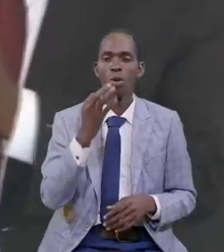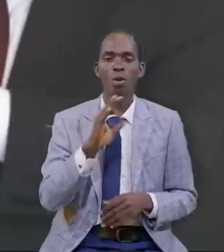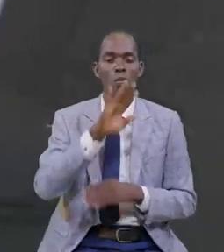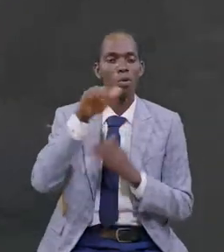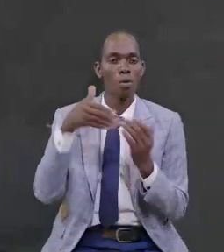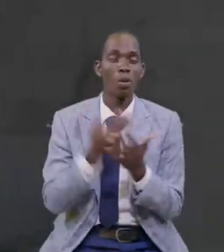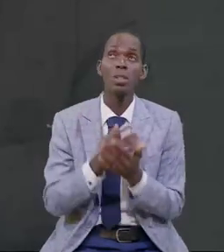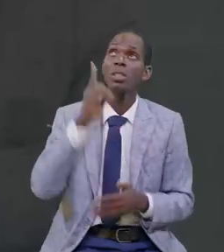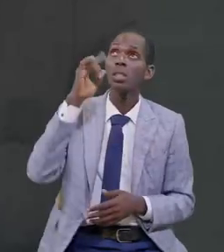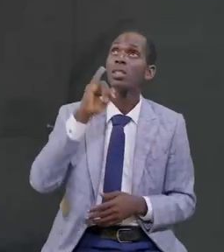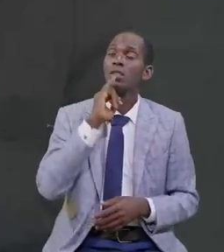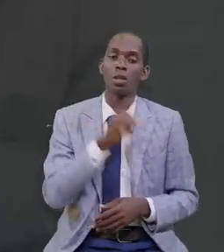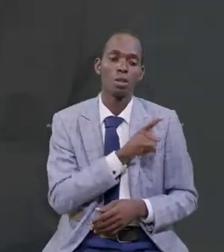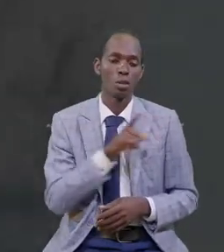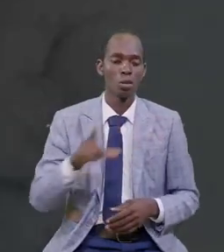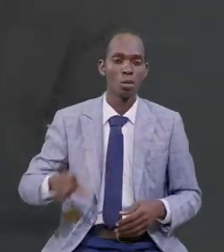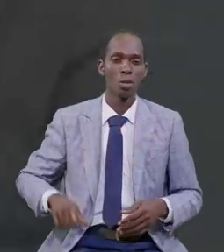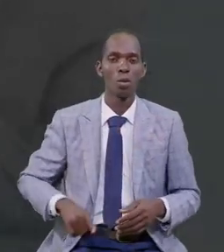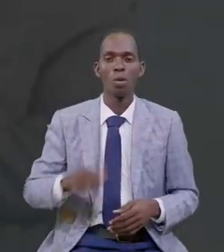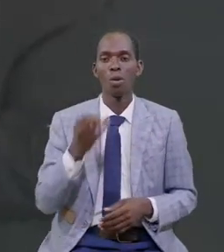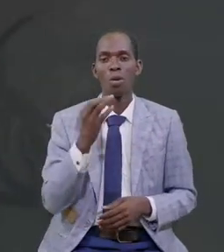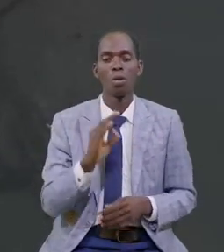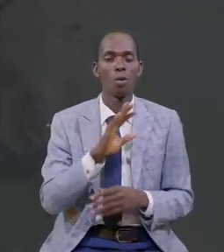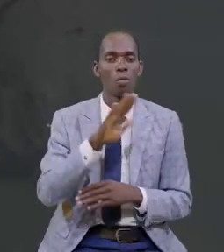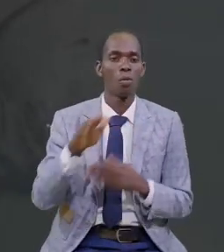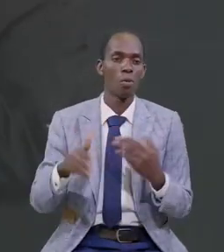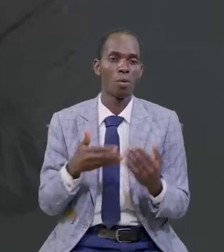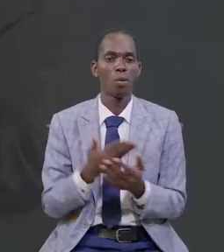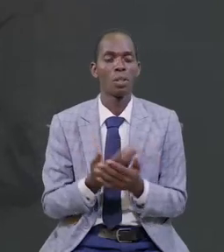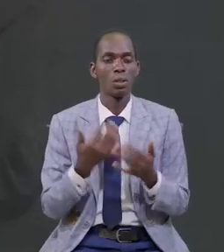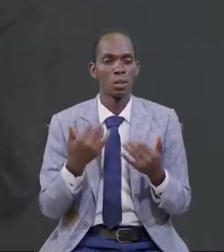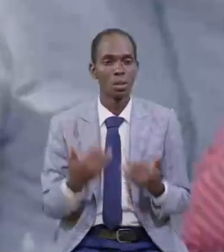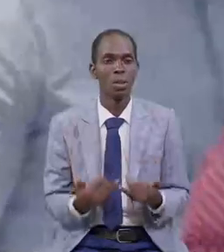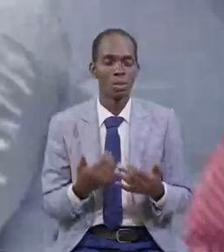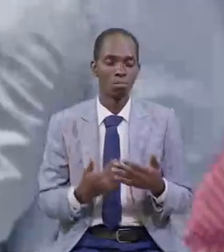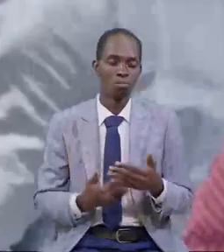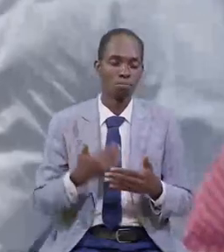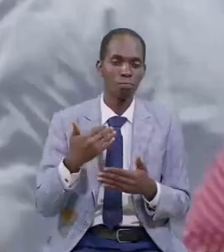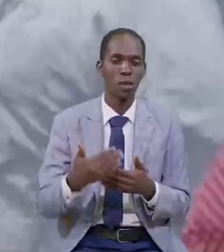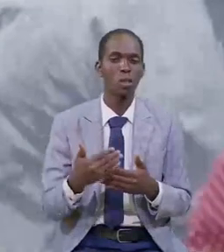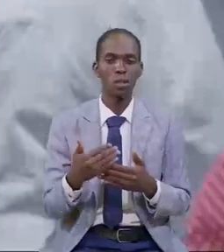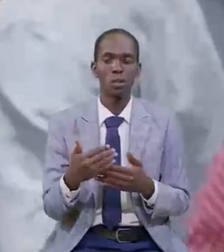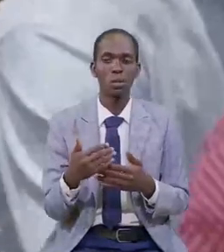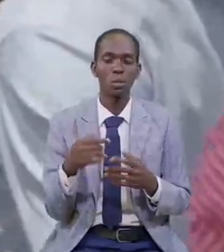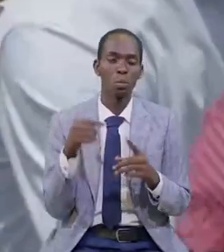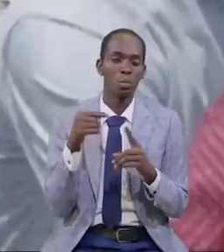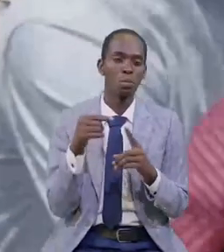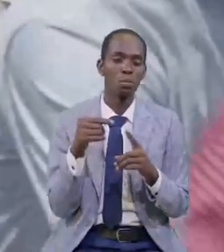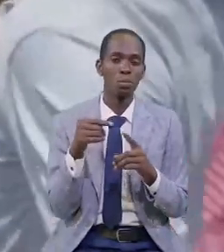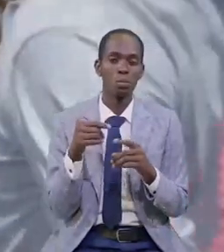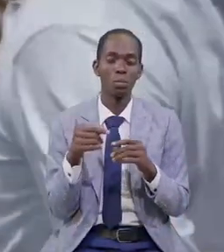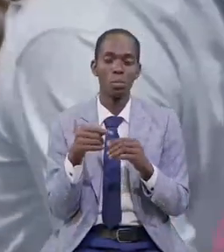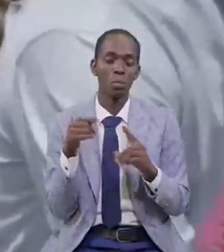il est le Seigneur de tous nous allons au point suivant